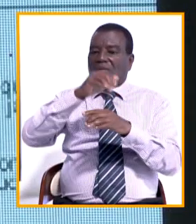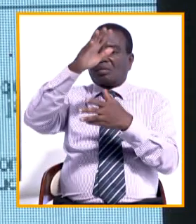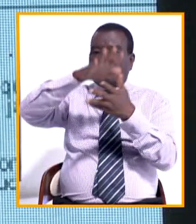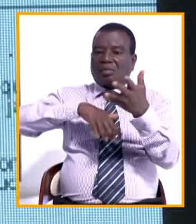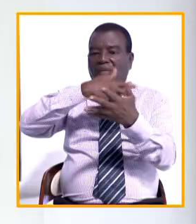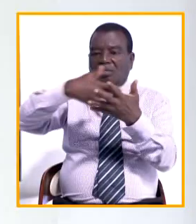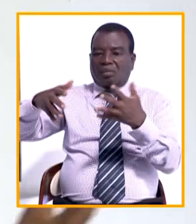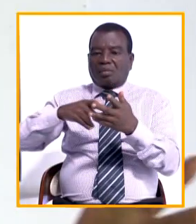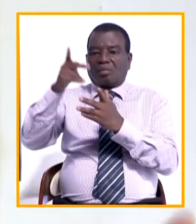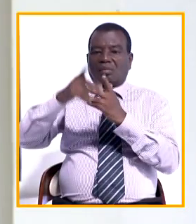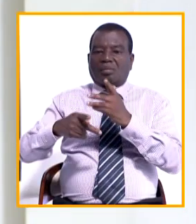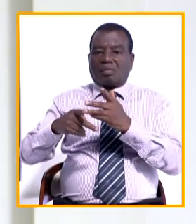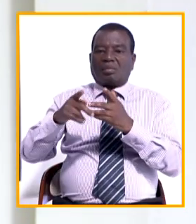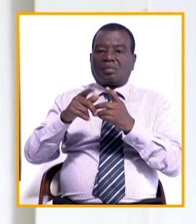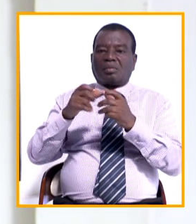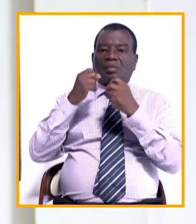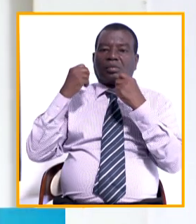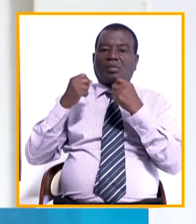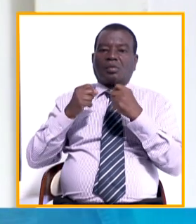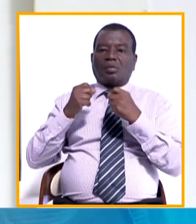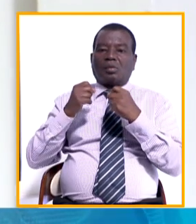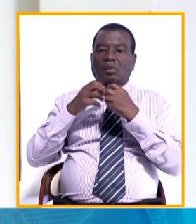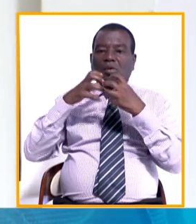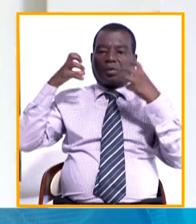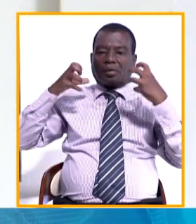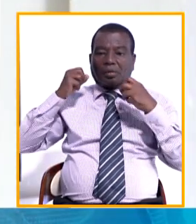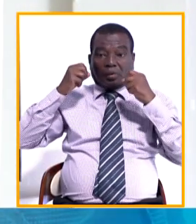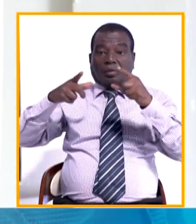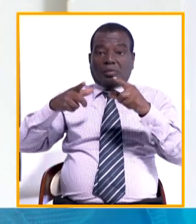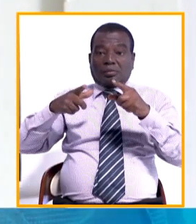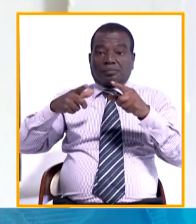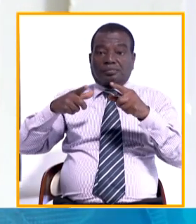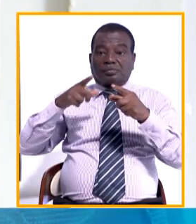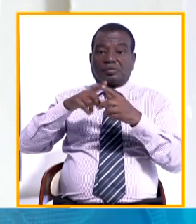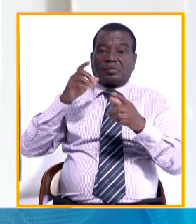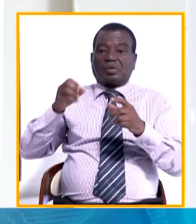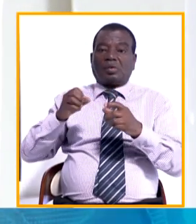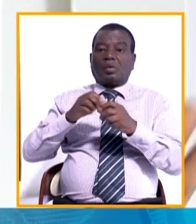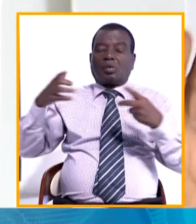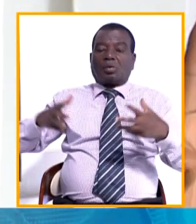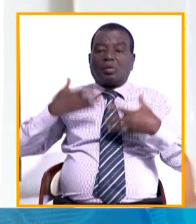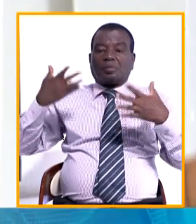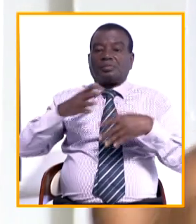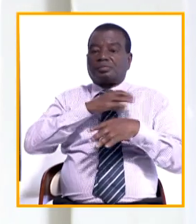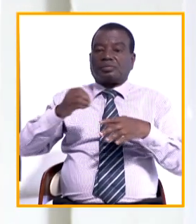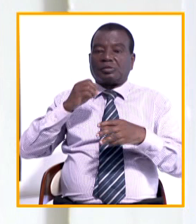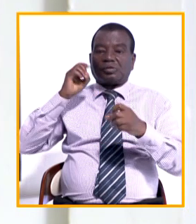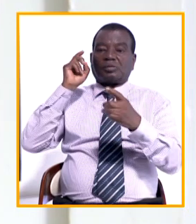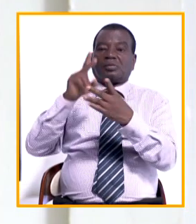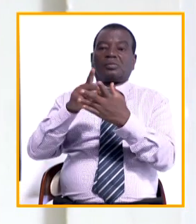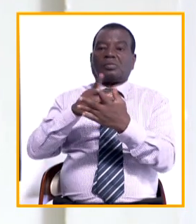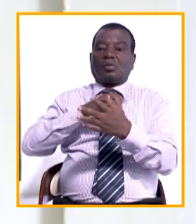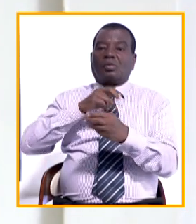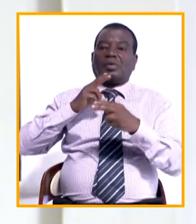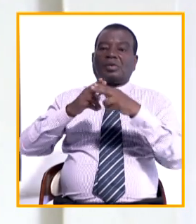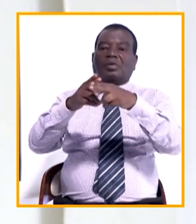de ces chaînes. C'est la grosse surprise de la saison. Ça va être du gros divertissement. Je vous dis juste le nom qu'on va